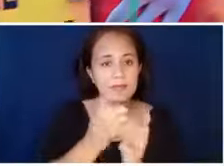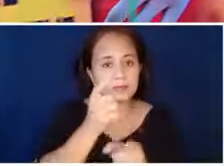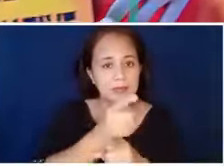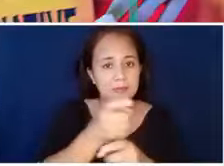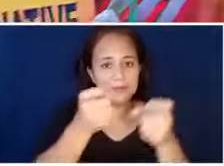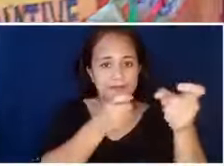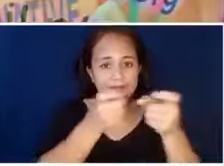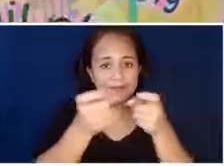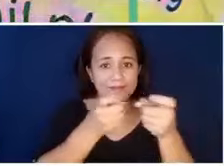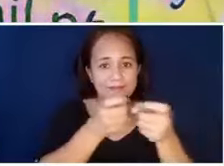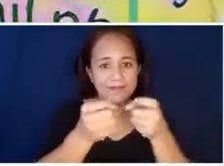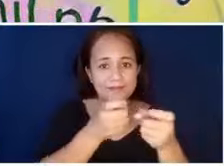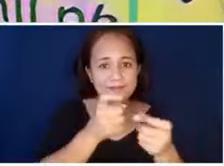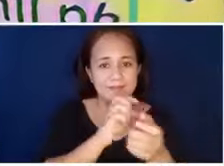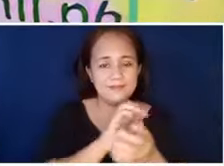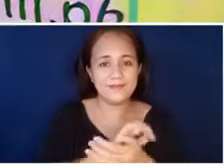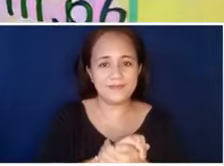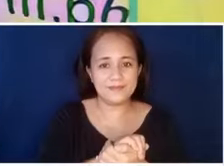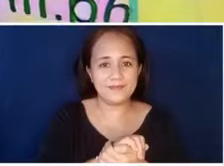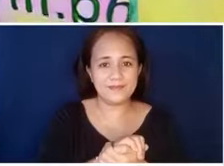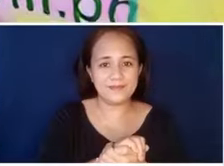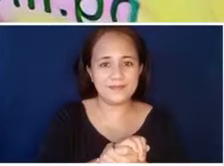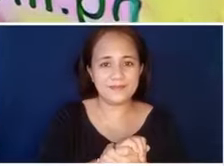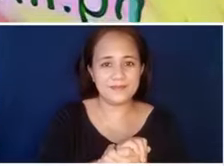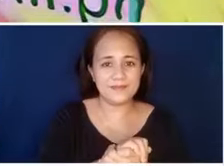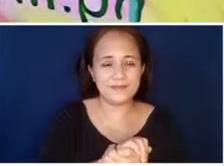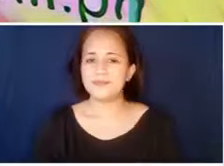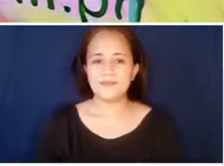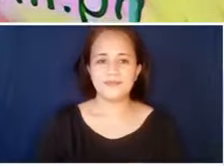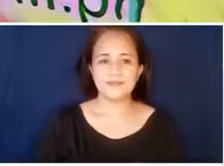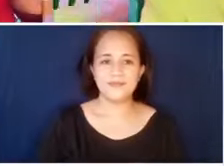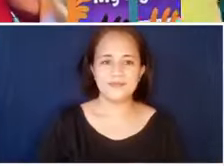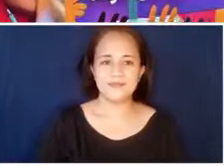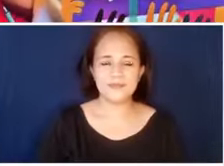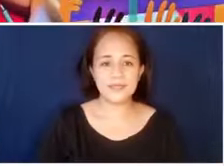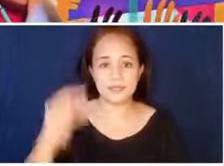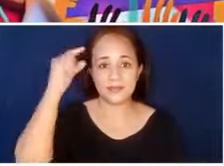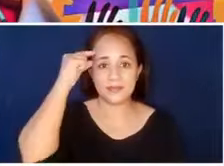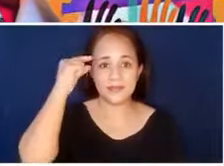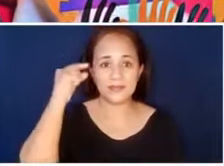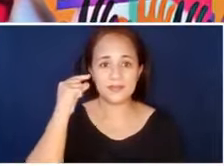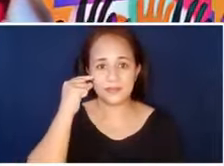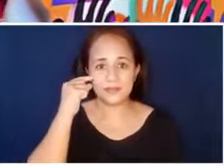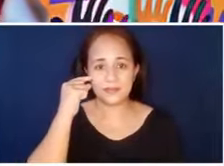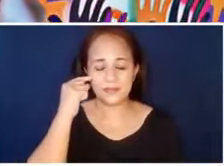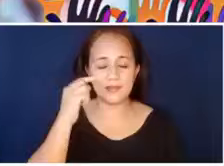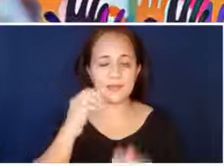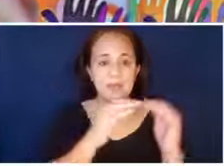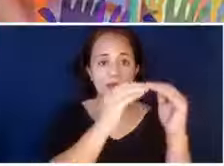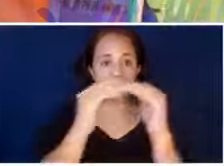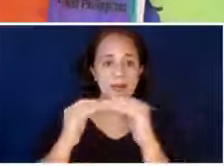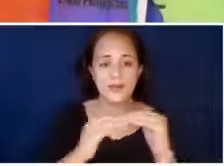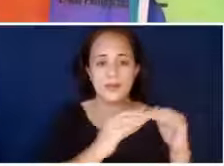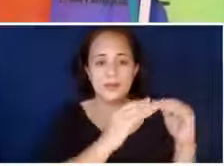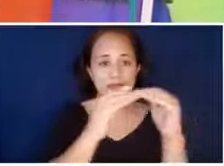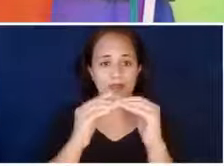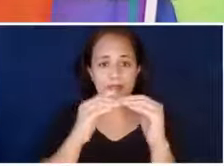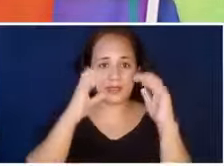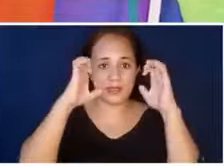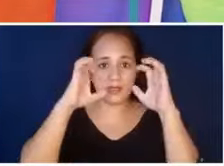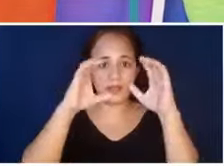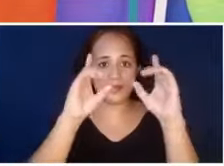sa edukasyon o education financing and governance. Edukasyong may pagtatangi sa pagkakapantay-pantay